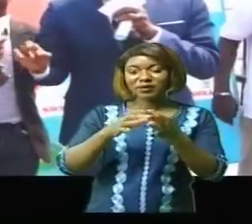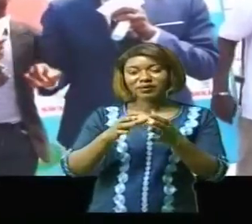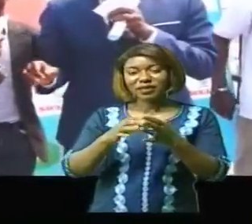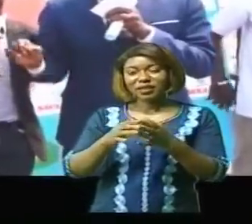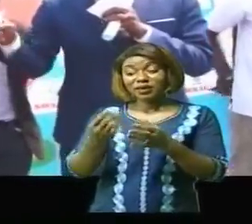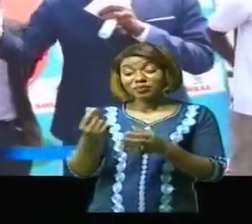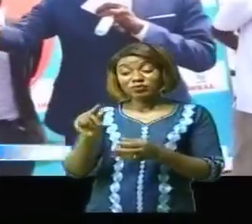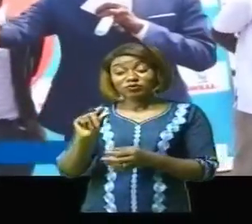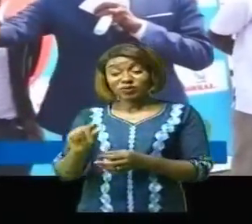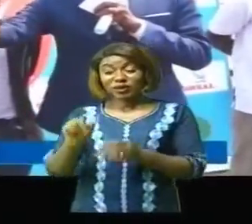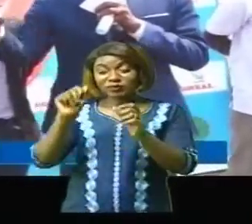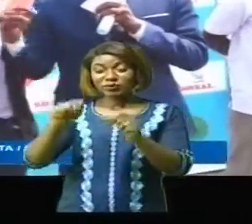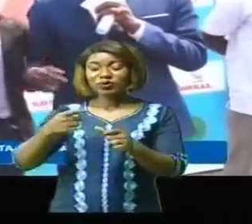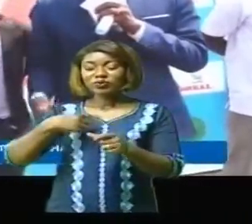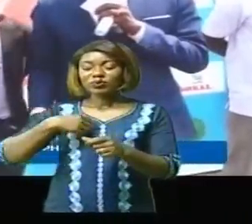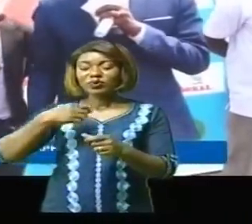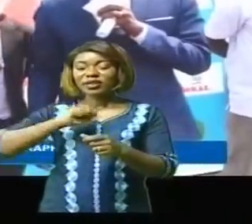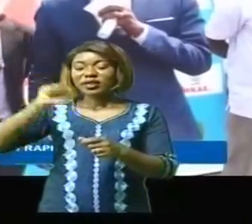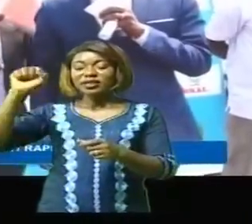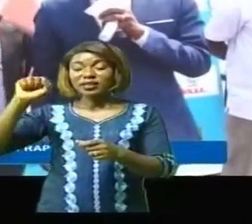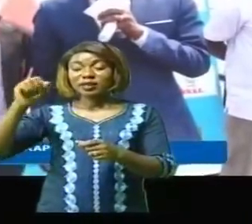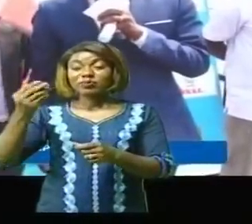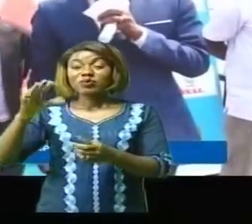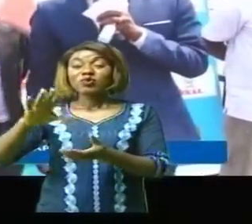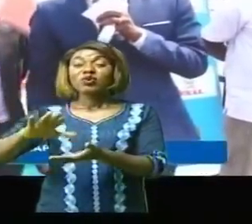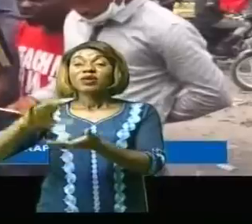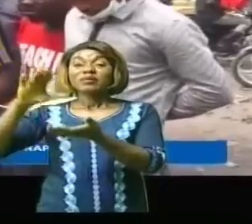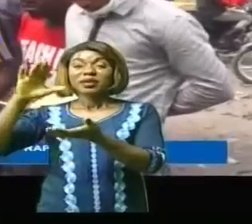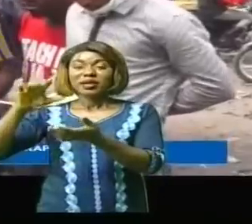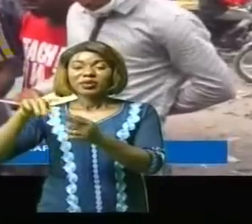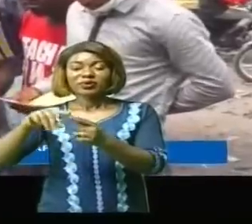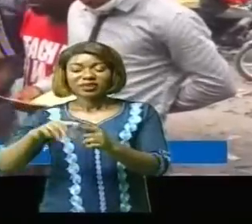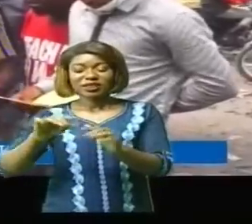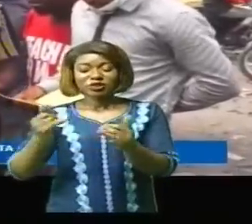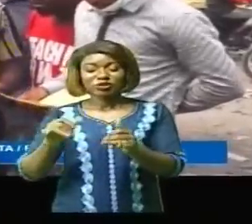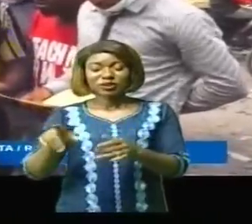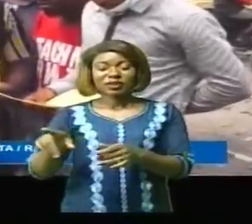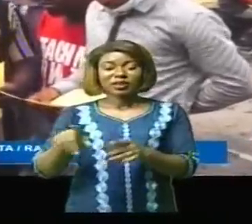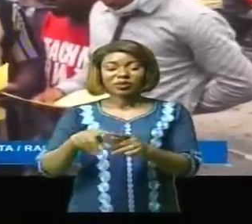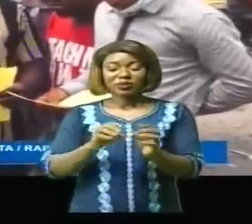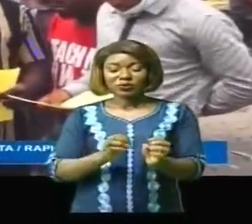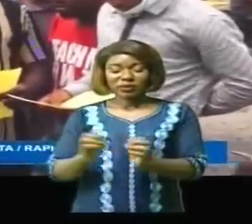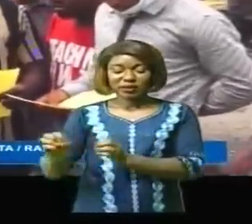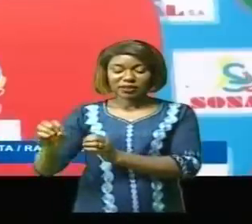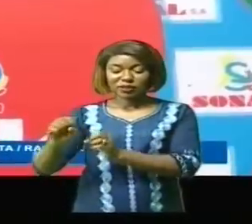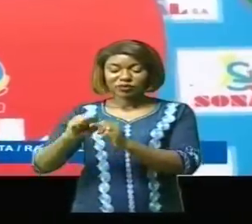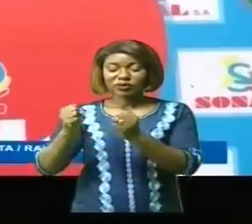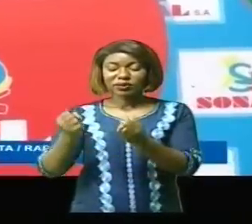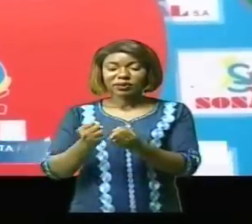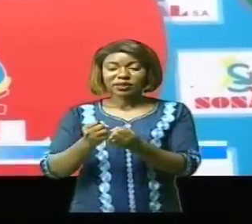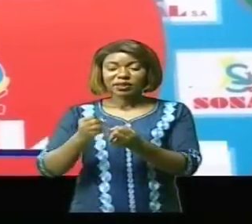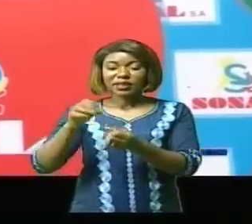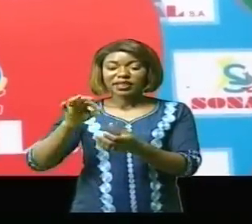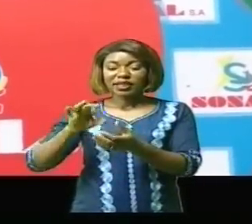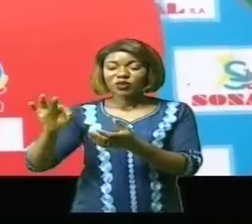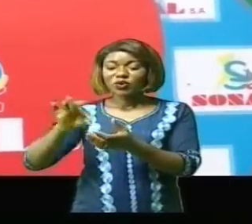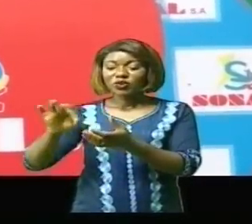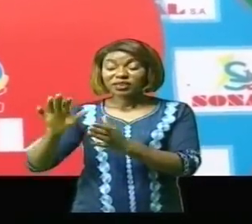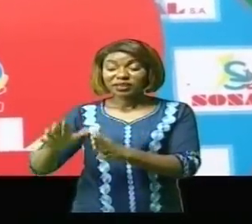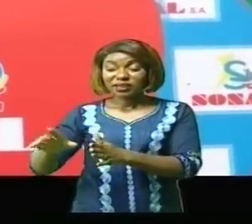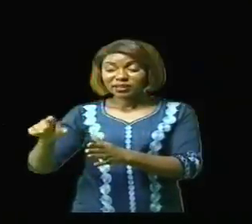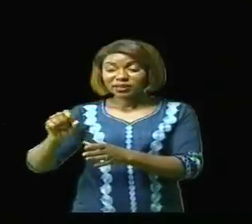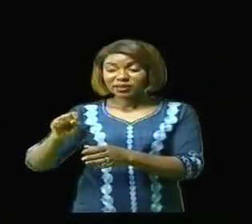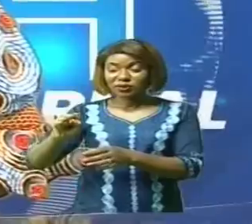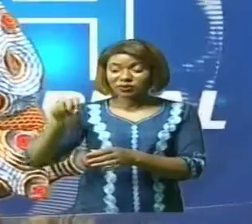petite mise, on peut gagner les plus gros lots aux différents types de jeux qu'organise la Société nationale des loteries, Sonal